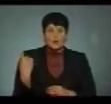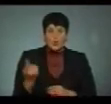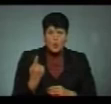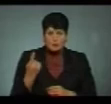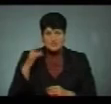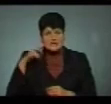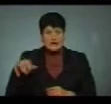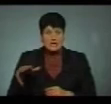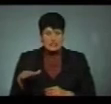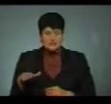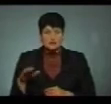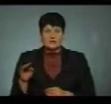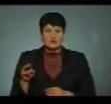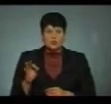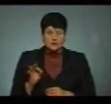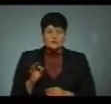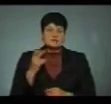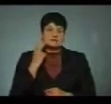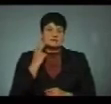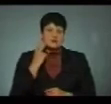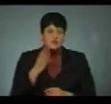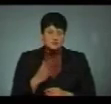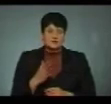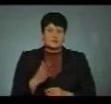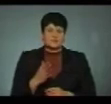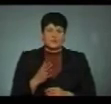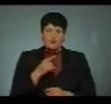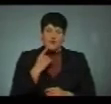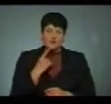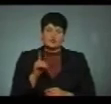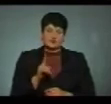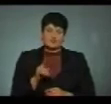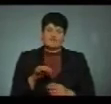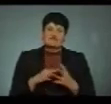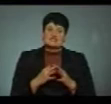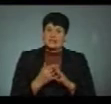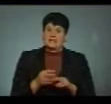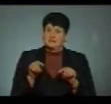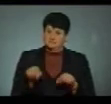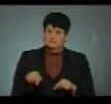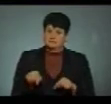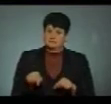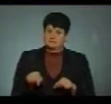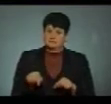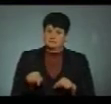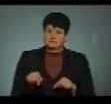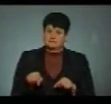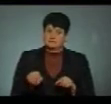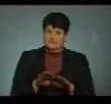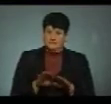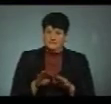і країни, то завжди схильні казати, що от село на рівні